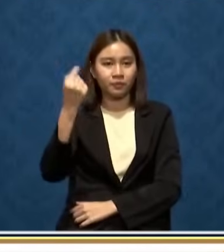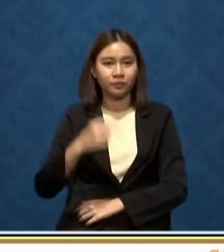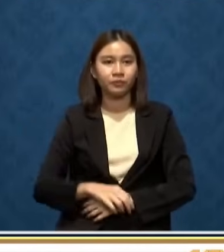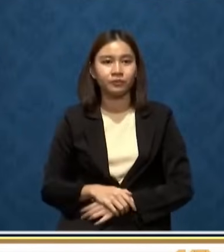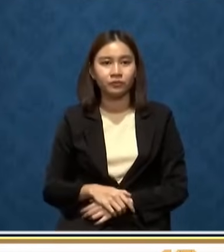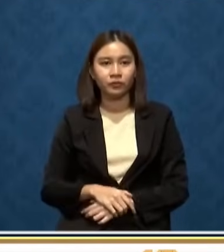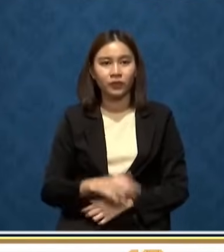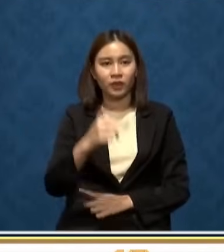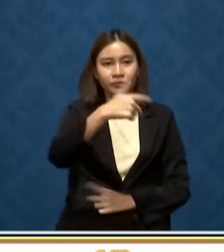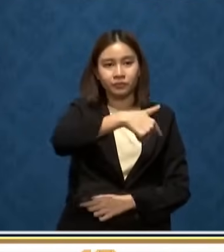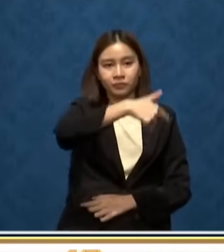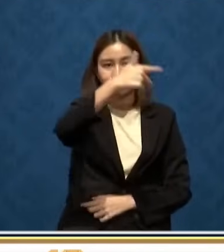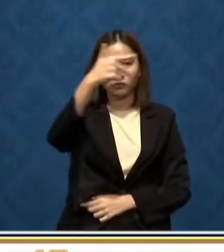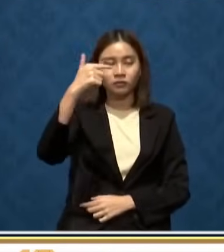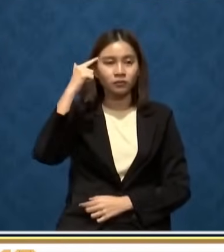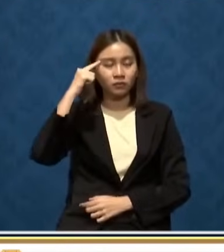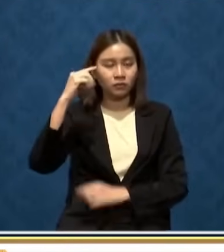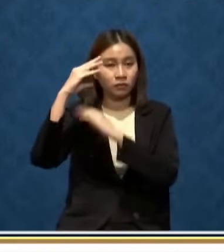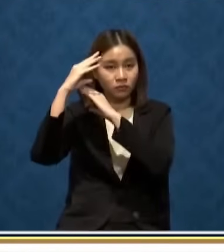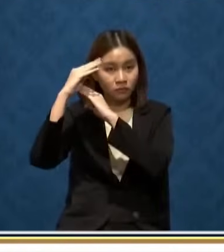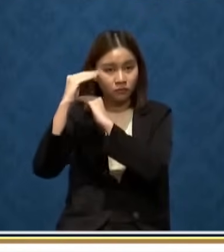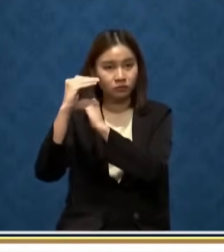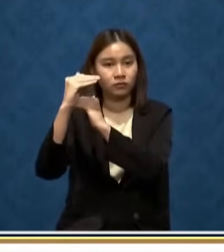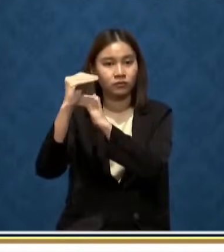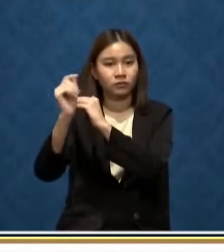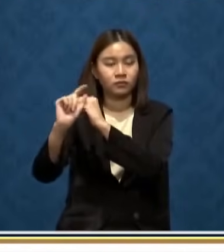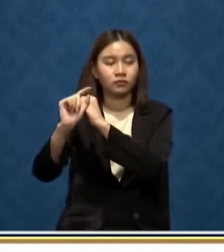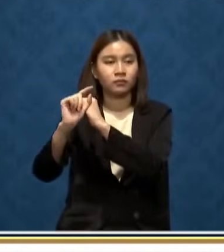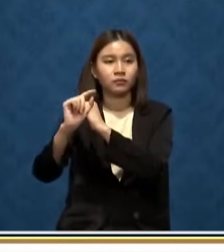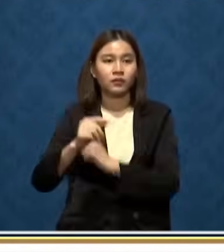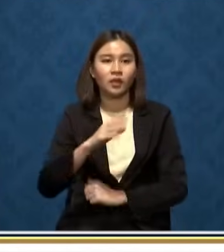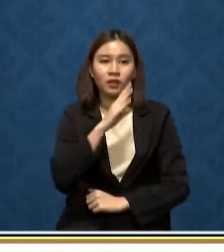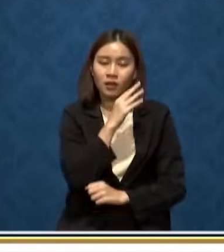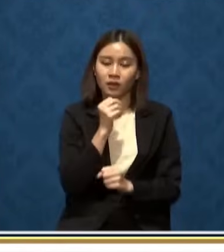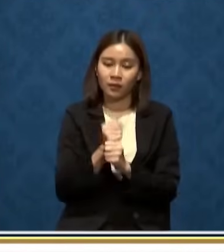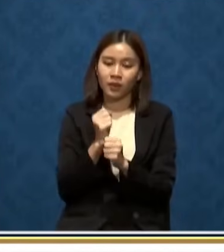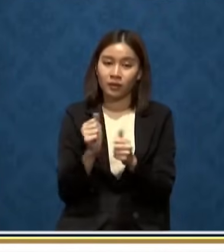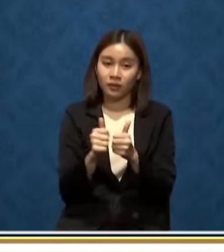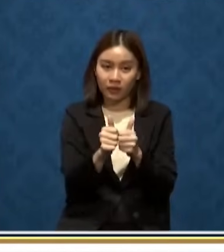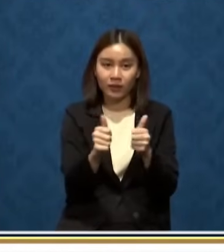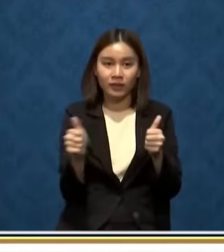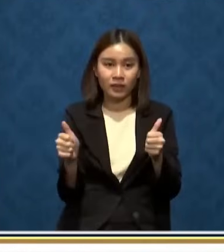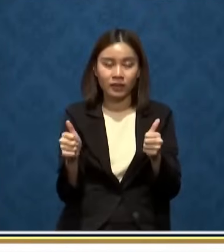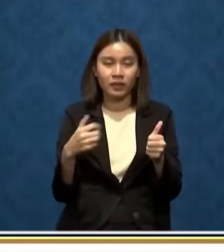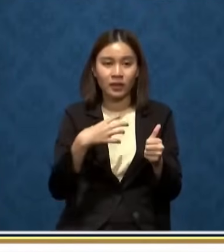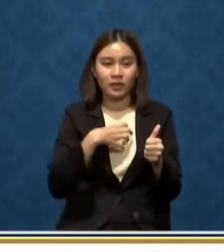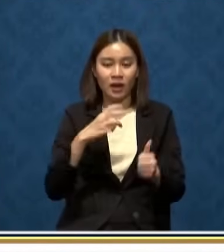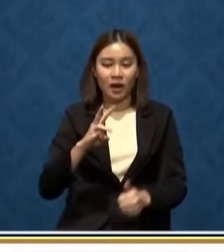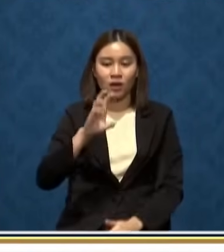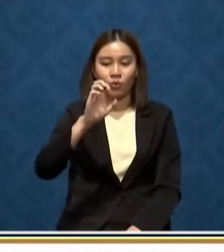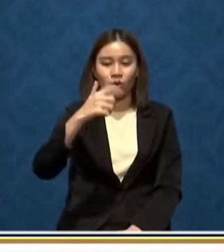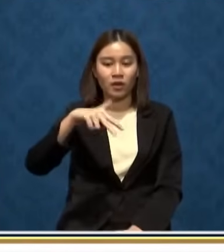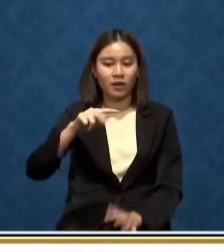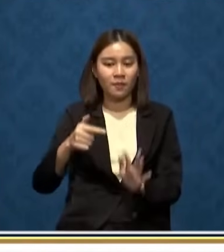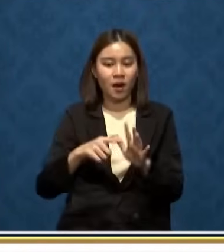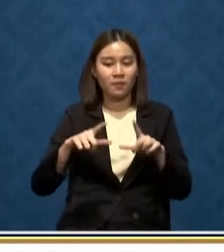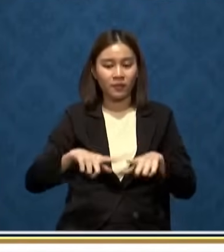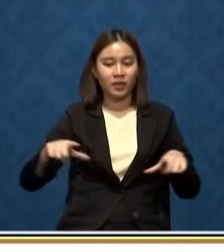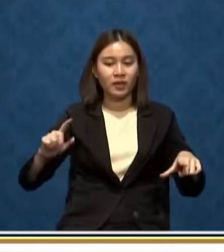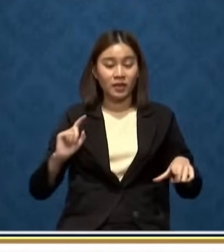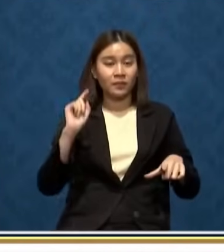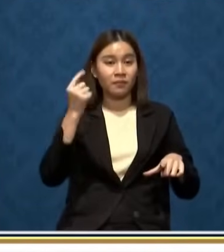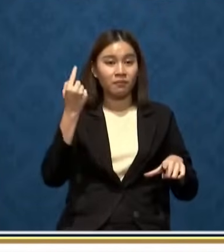วเราไทย PBS เองคาดหวังค่ะว่าถ้าเราทำงานได้ดีเราอยากให้วิภาเป็นพื้นที่ใหม่ที่ระ